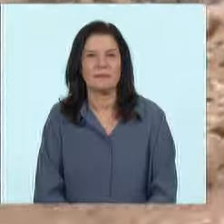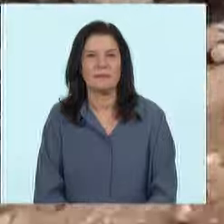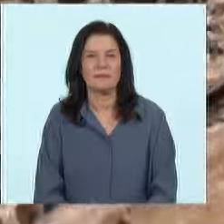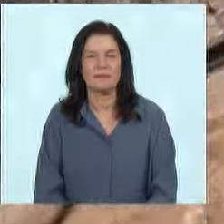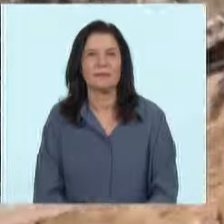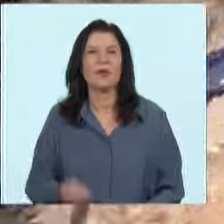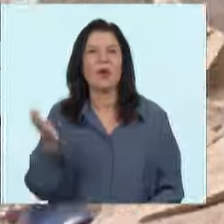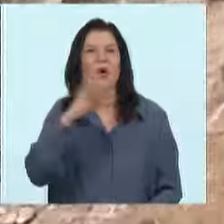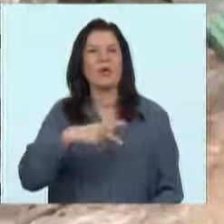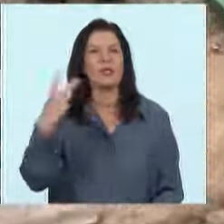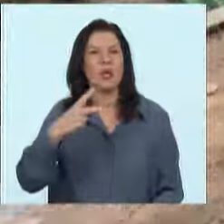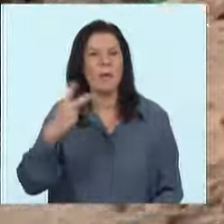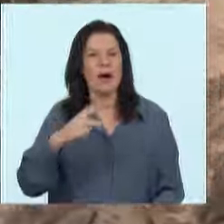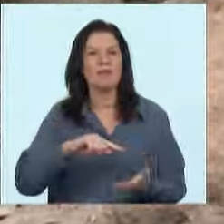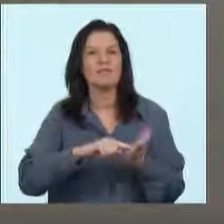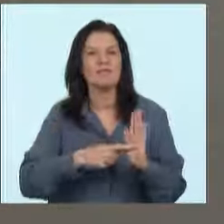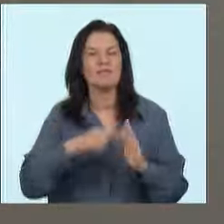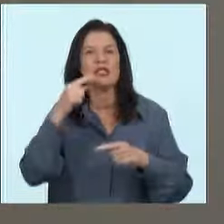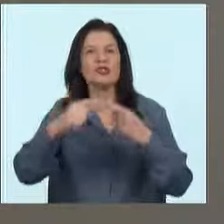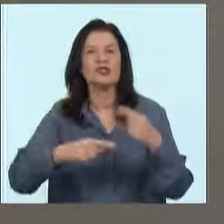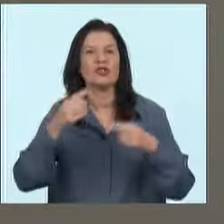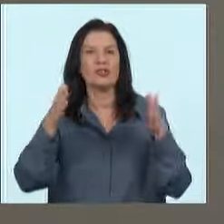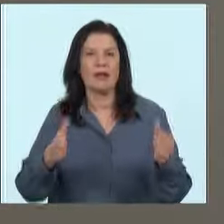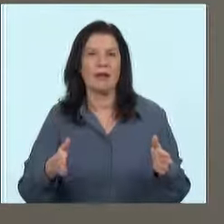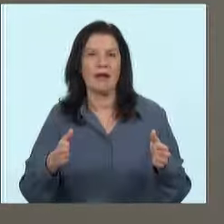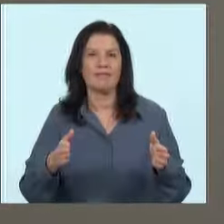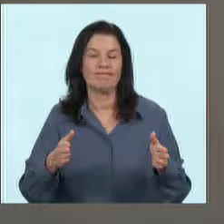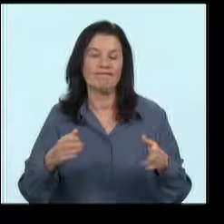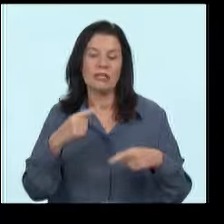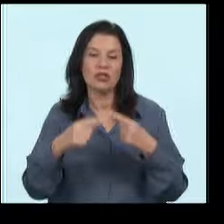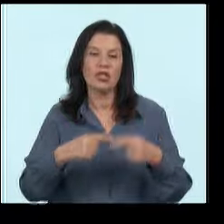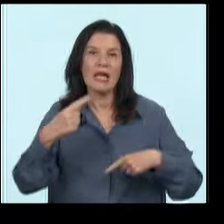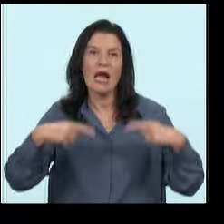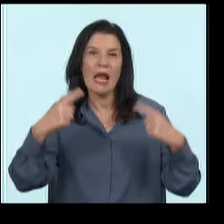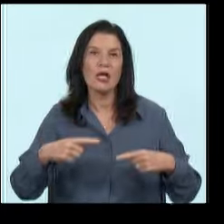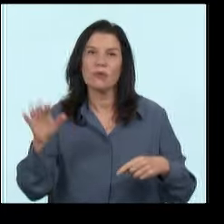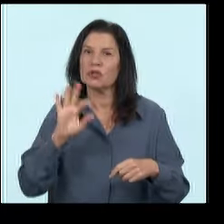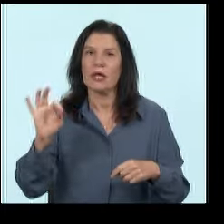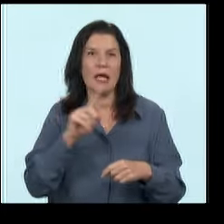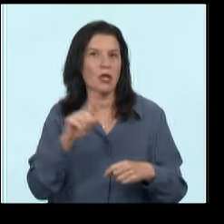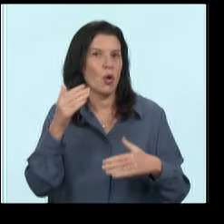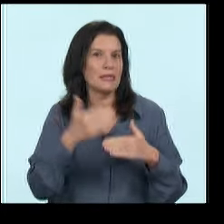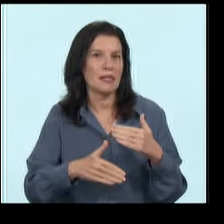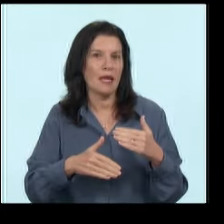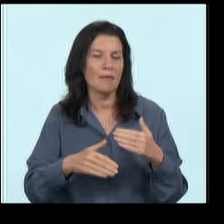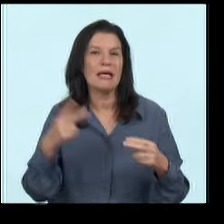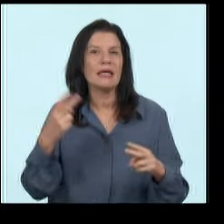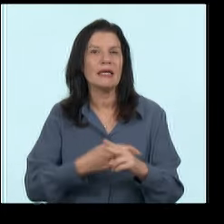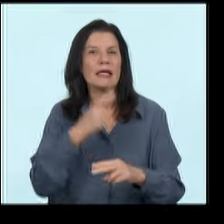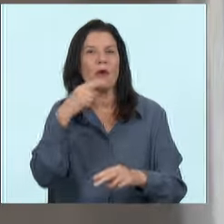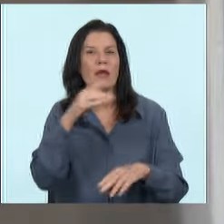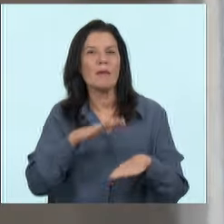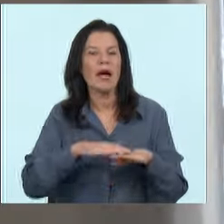בעוד יומיים נציין כולנו שנה, שנה ליום שעדיין לא הסתיים. התרגלנו לדבר בשנה הזו בעיקר על אלו שאינם. מי